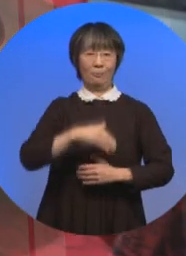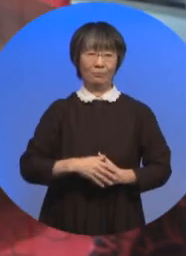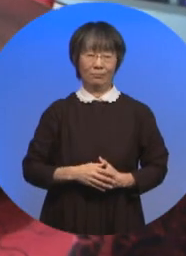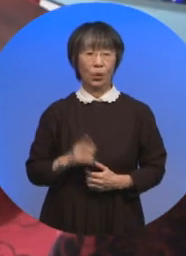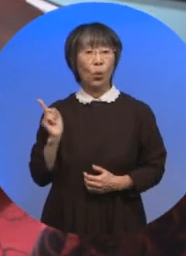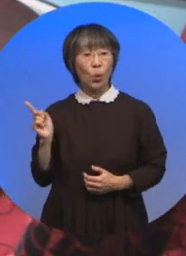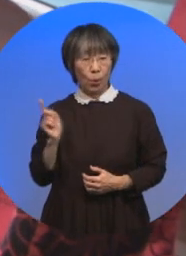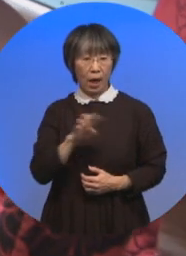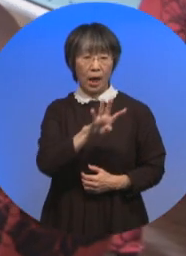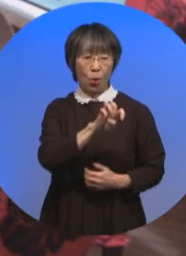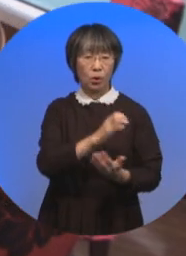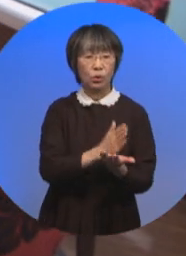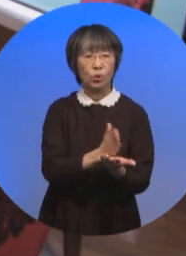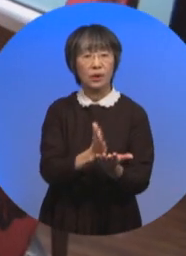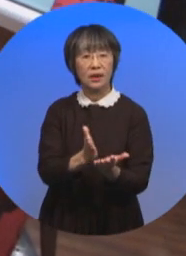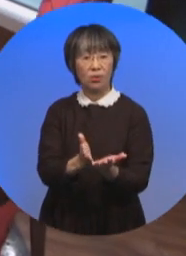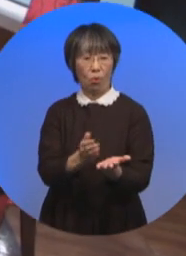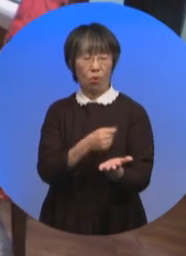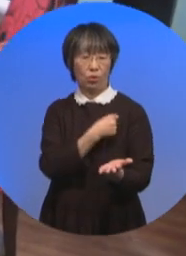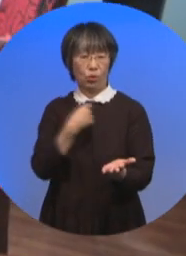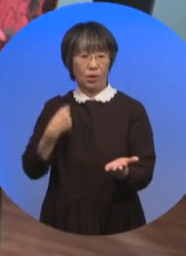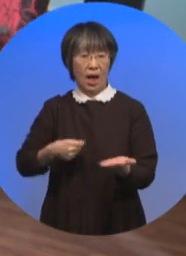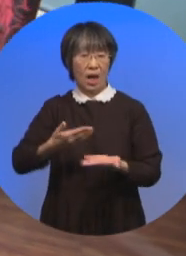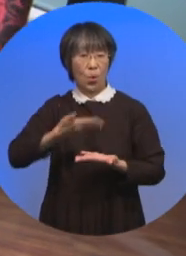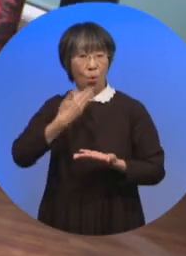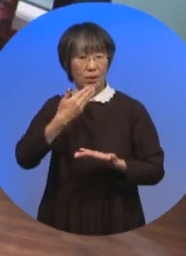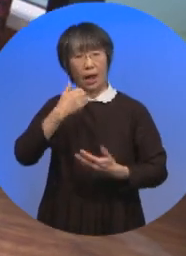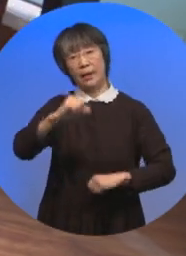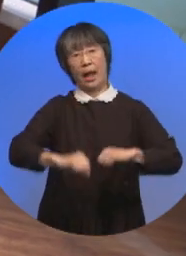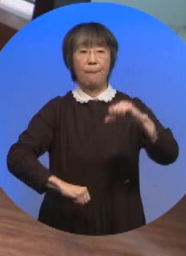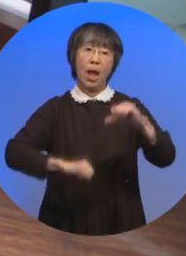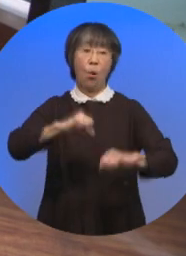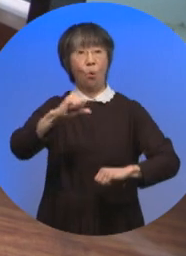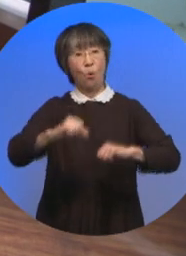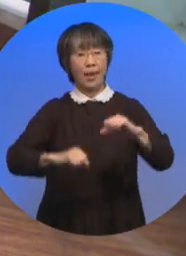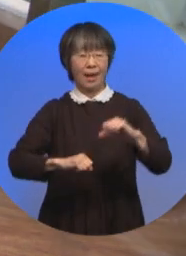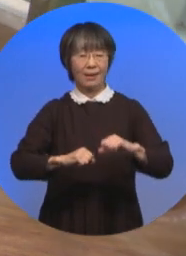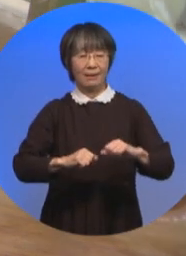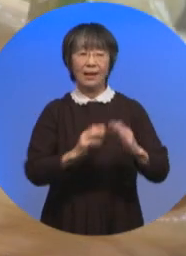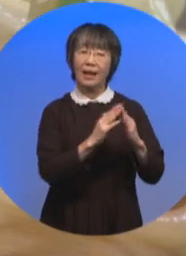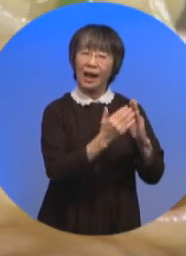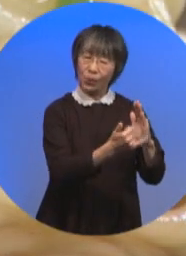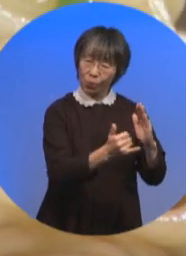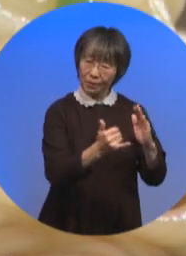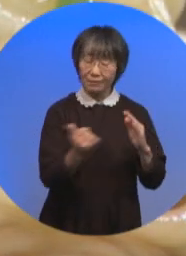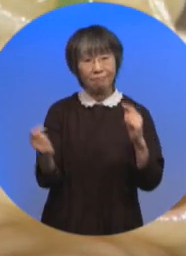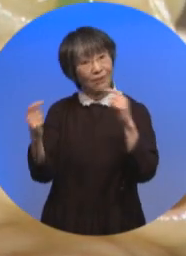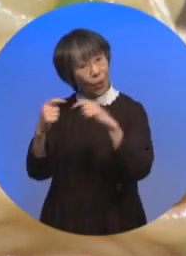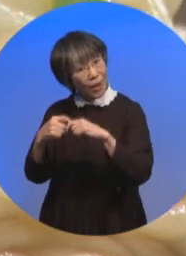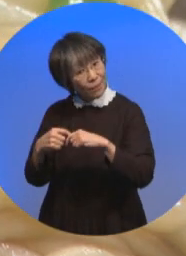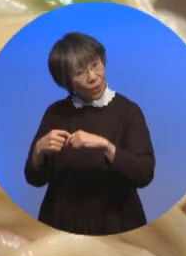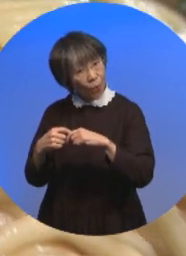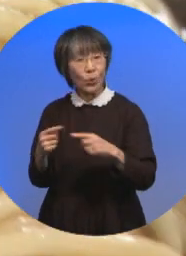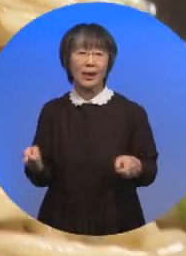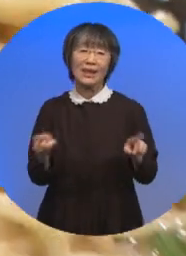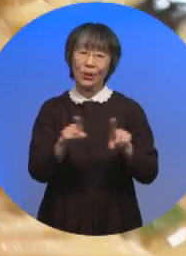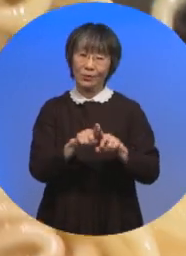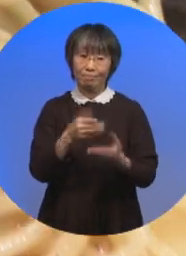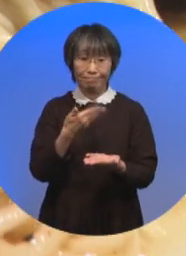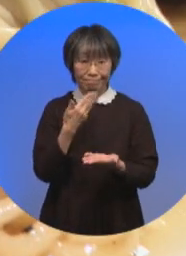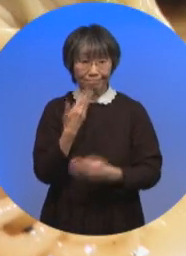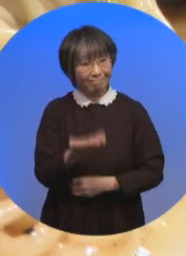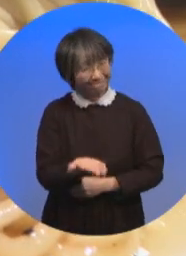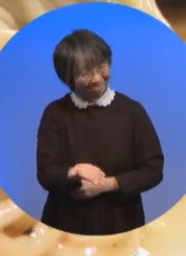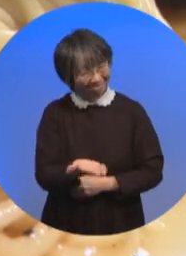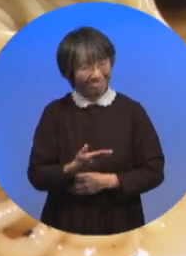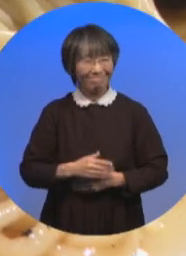ながら40種類以上の本格的な中華料理が食べ放題。家族、恋人など大切な